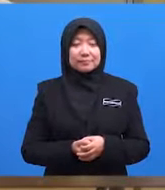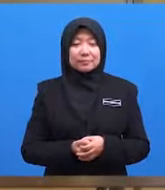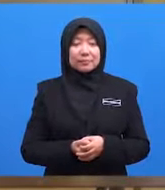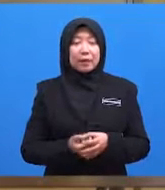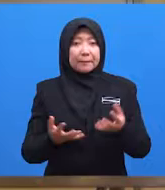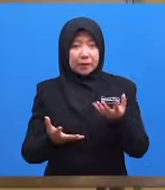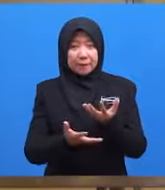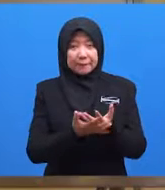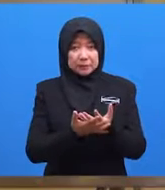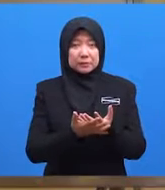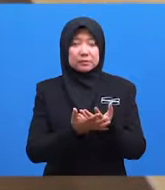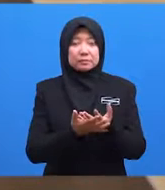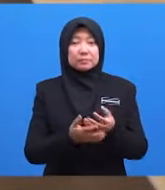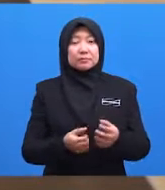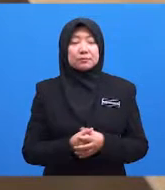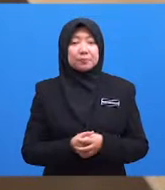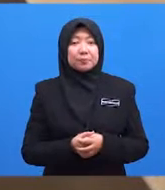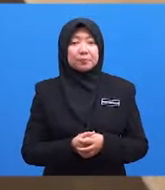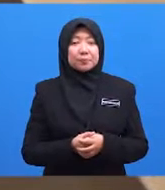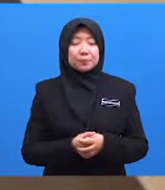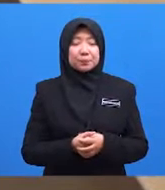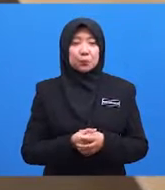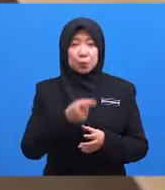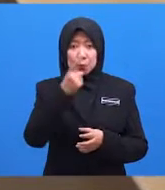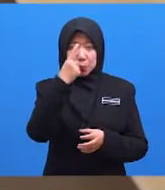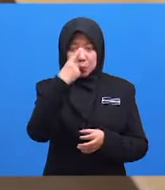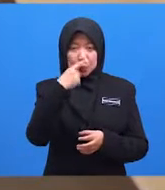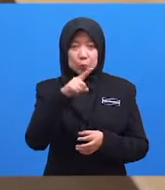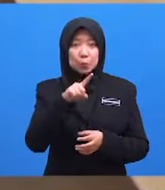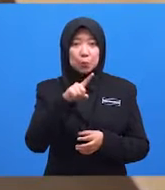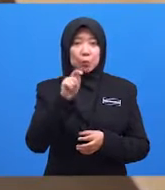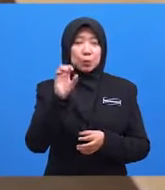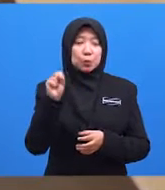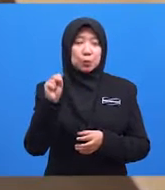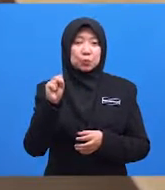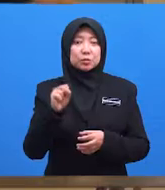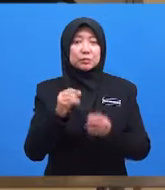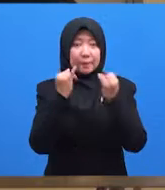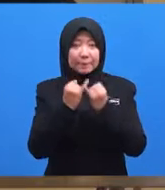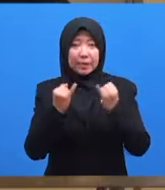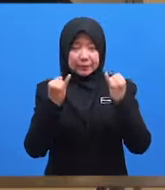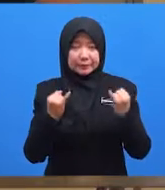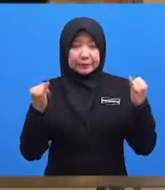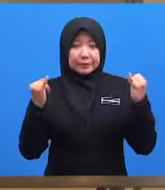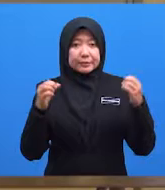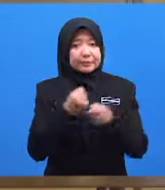Penapis untuk mengetus spaghetti yang telah siap direbus.